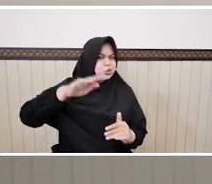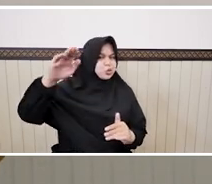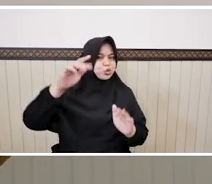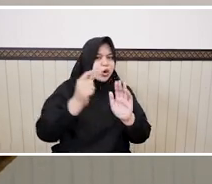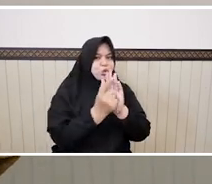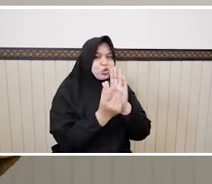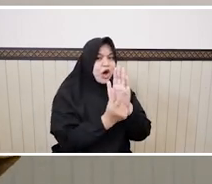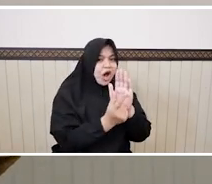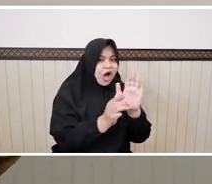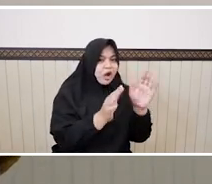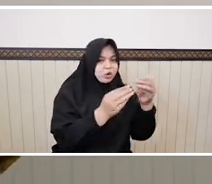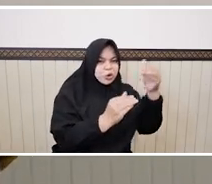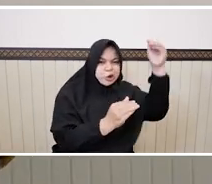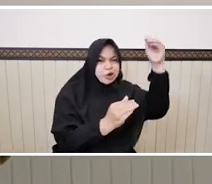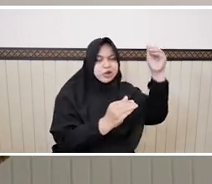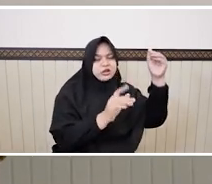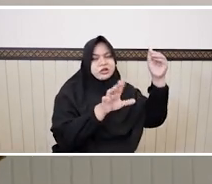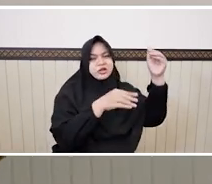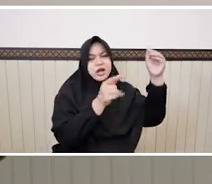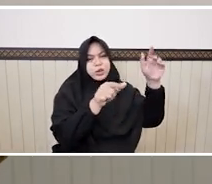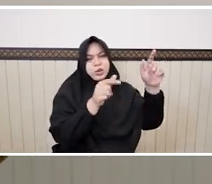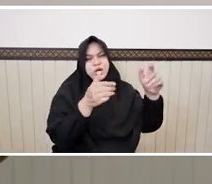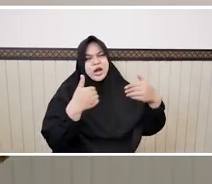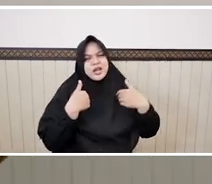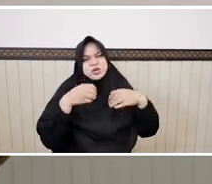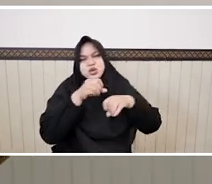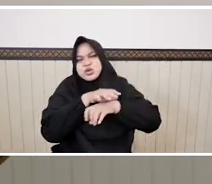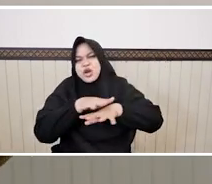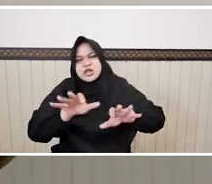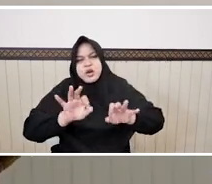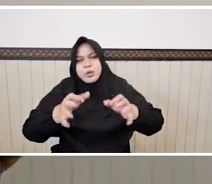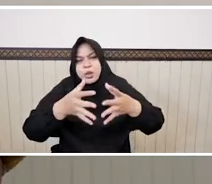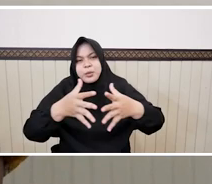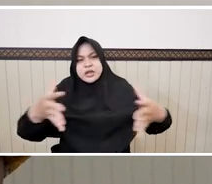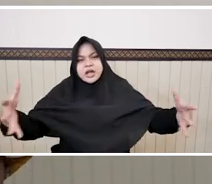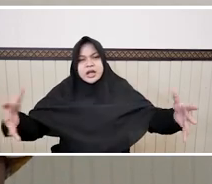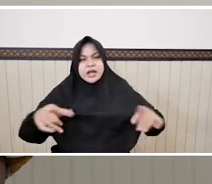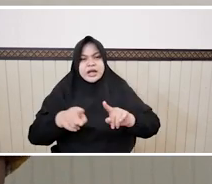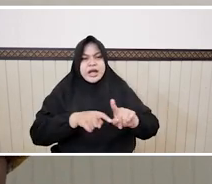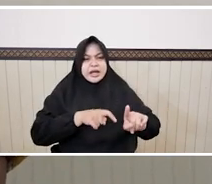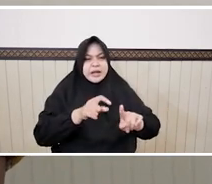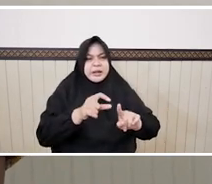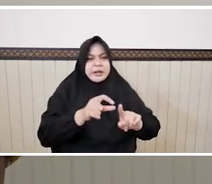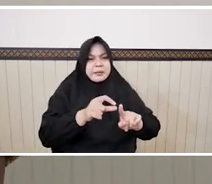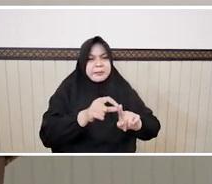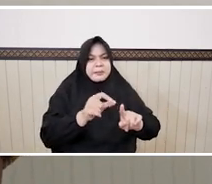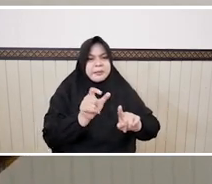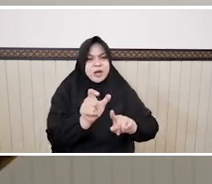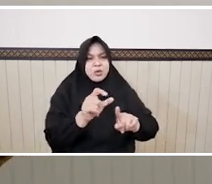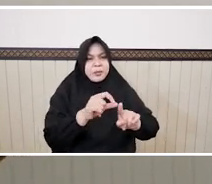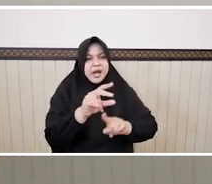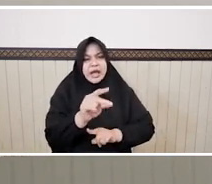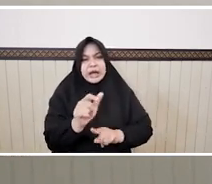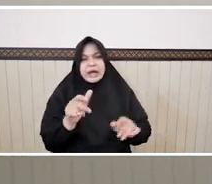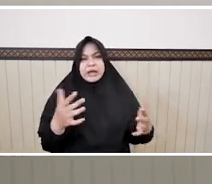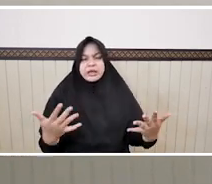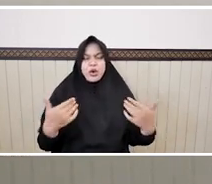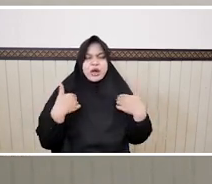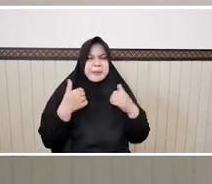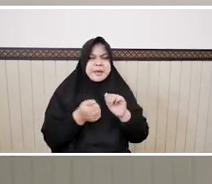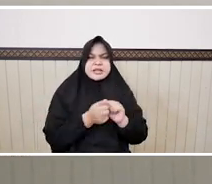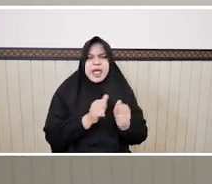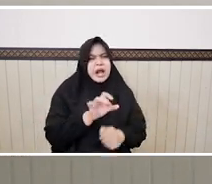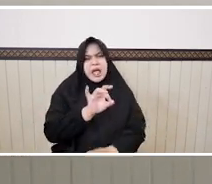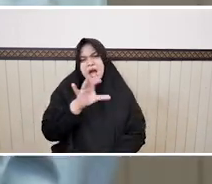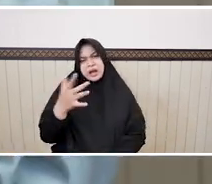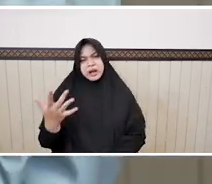undang-undang ya atau ada sosialisasi yang belum cukup masif dari pepper apa Permen PU PR tadi atau ada problem yang